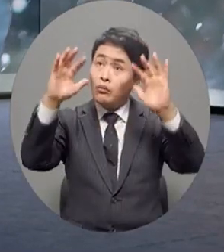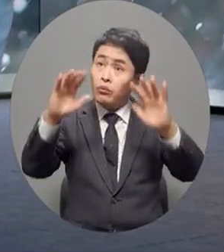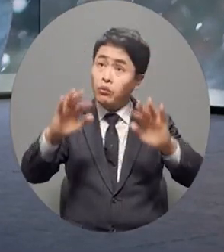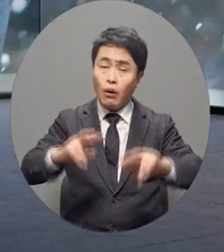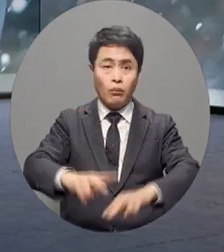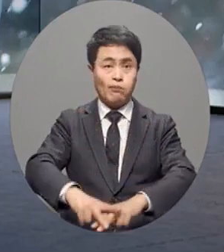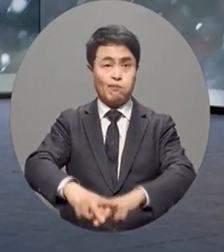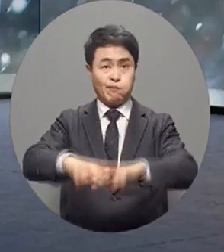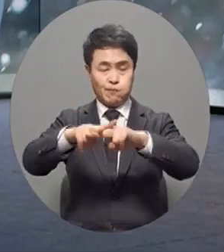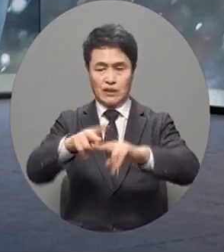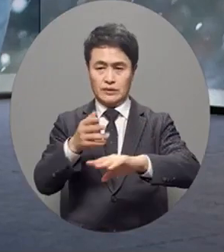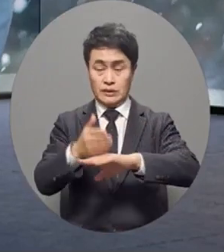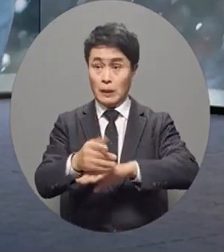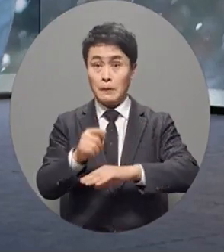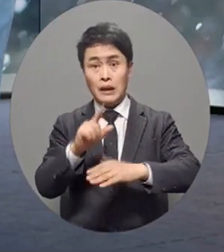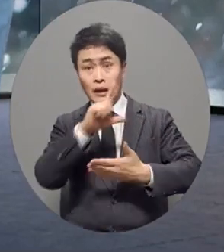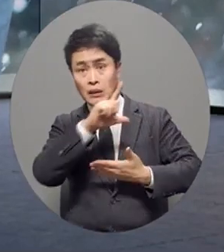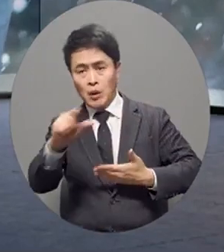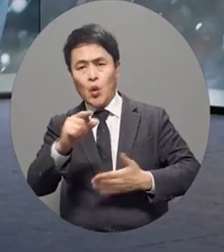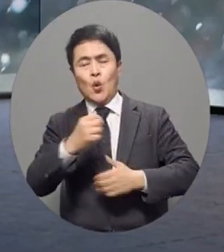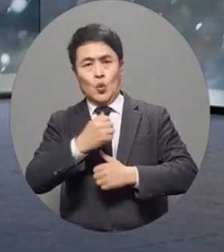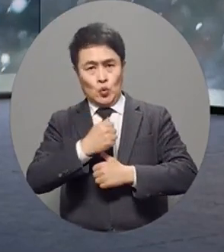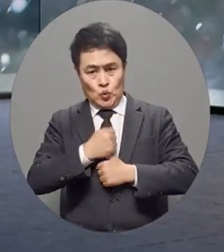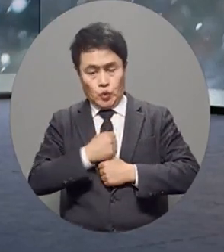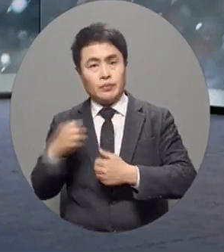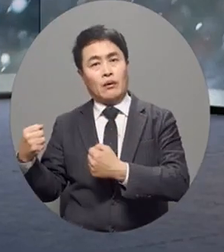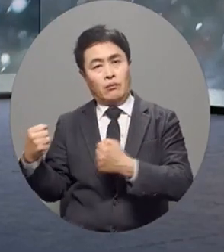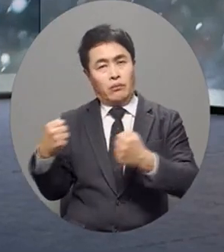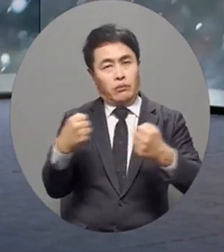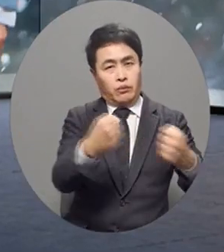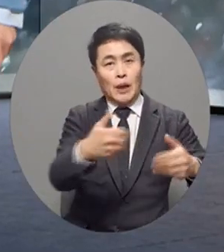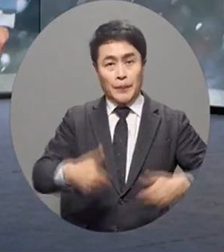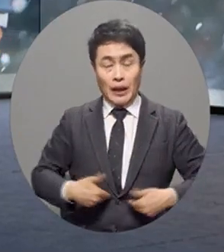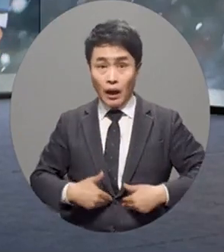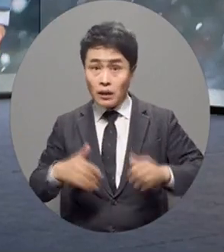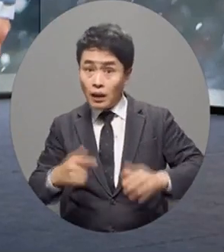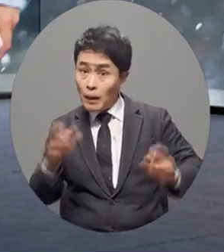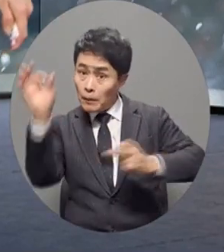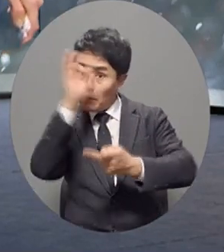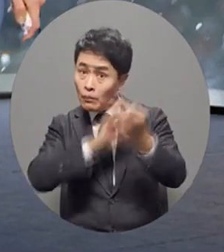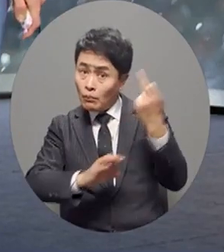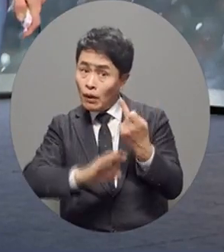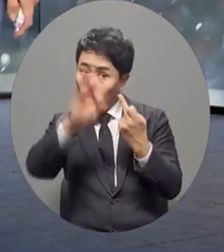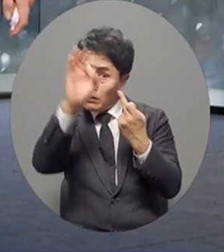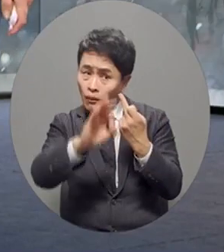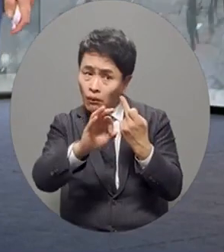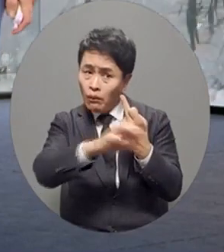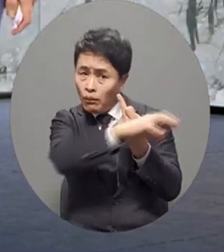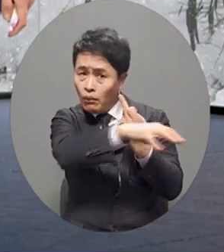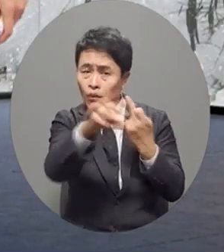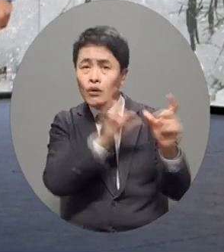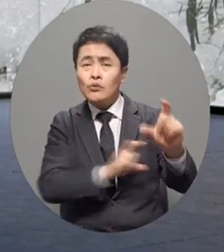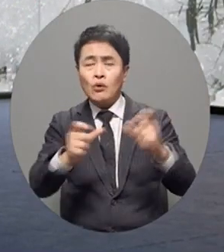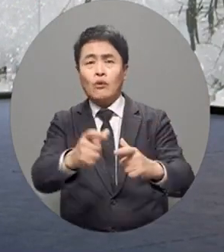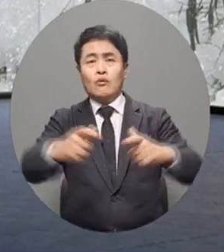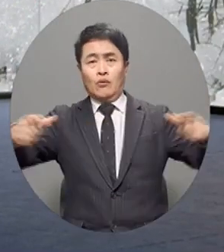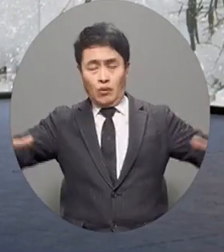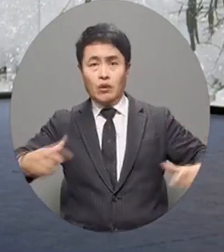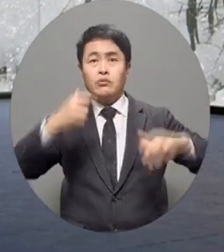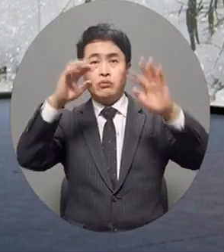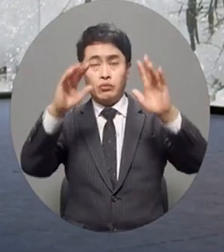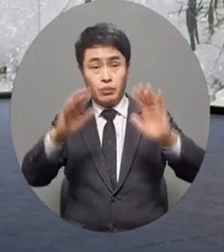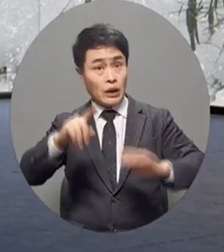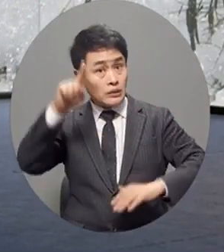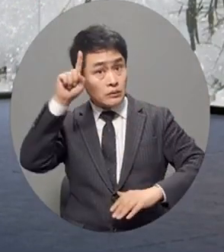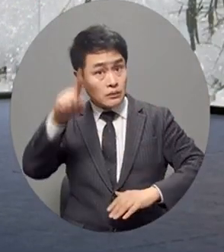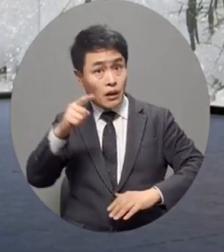했습니다. 늦은 시간 밖에 계신다면 조심해서 이동을 하셔야겠습니다. 이 눈은 밤사이 서쪽 더 많은 지역으로 확대가 될 텐데요.